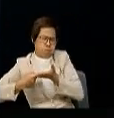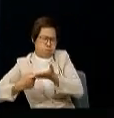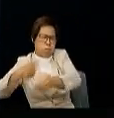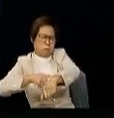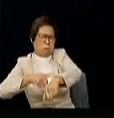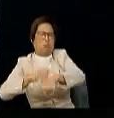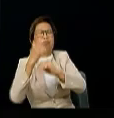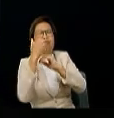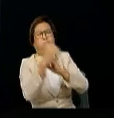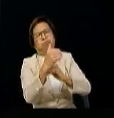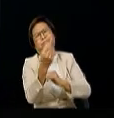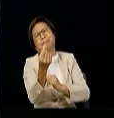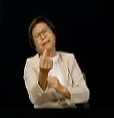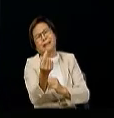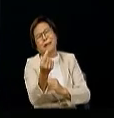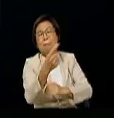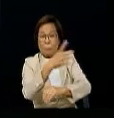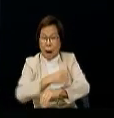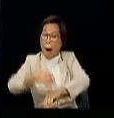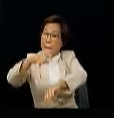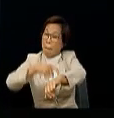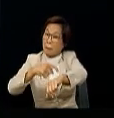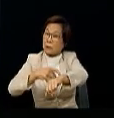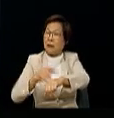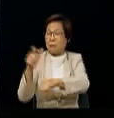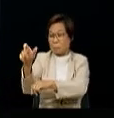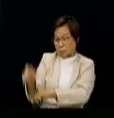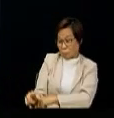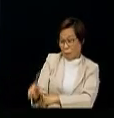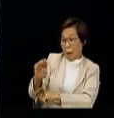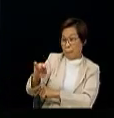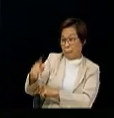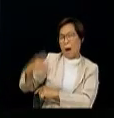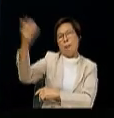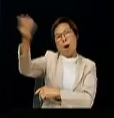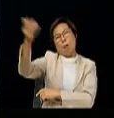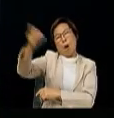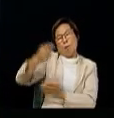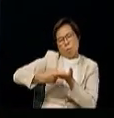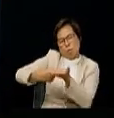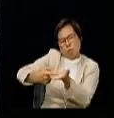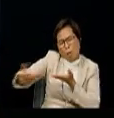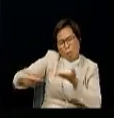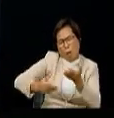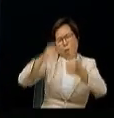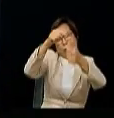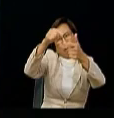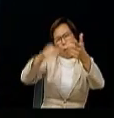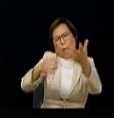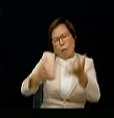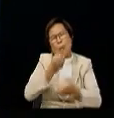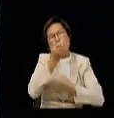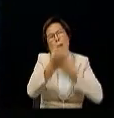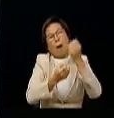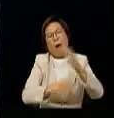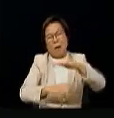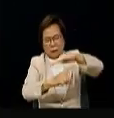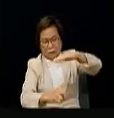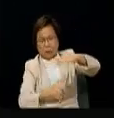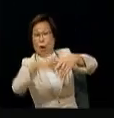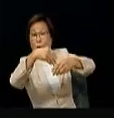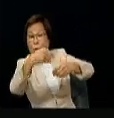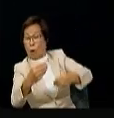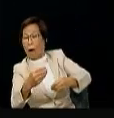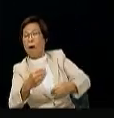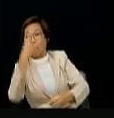sehat dan ketika seseorang MP berbahas biar banyak percaya dinas sebuah jadi dasar way